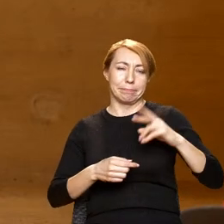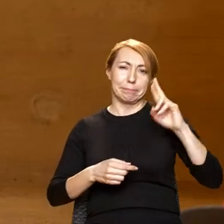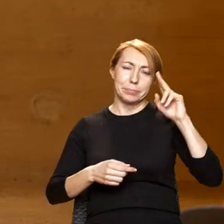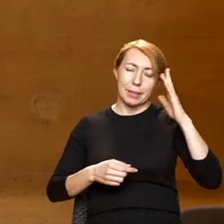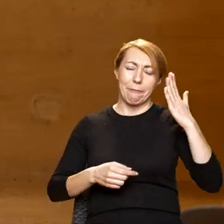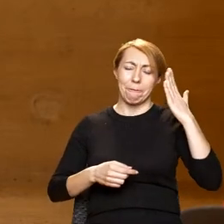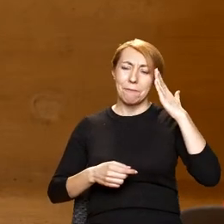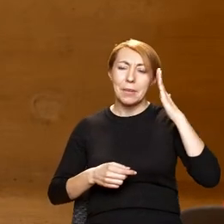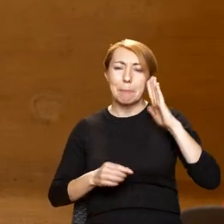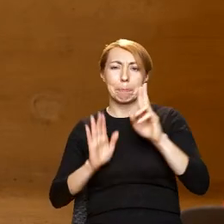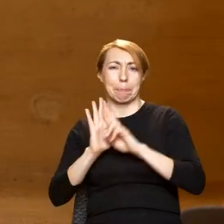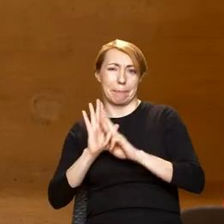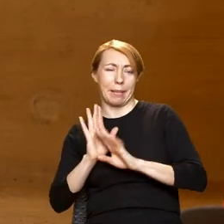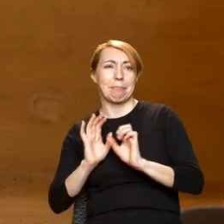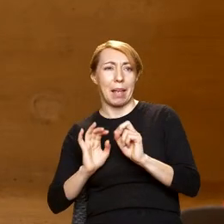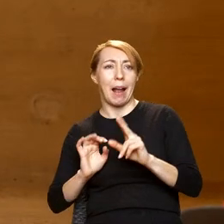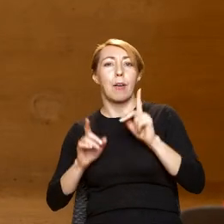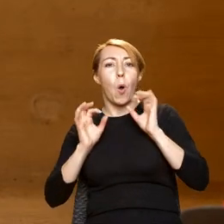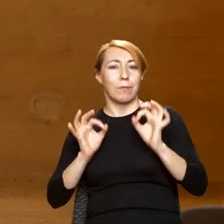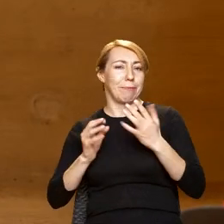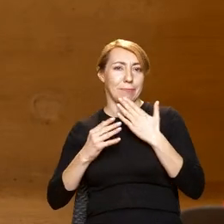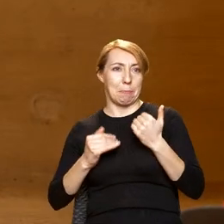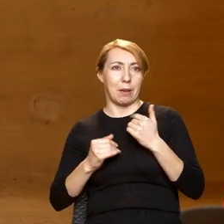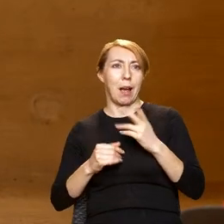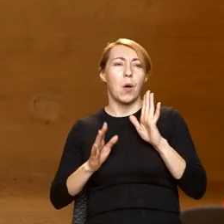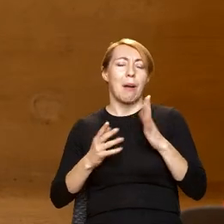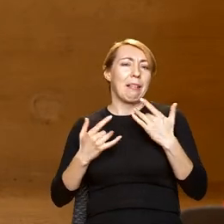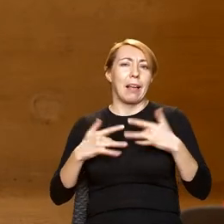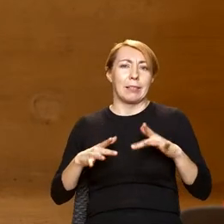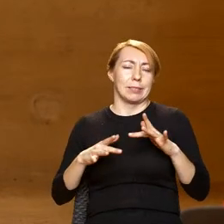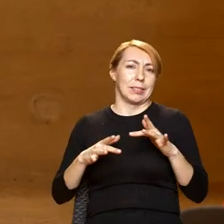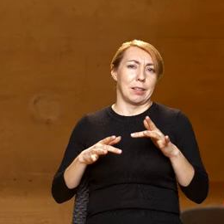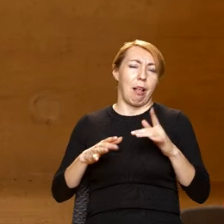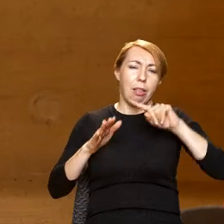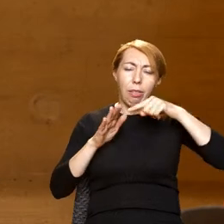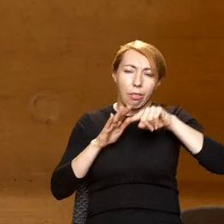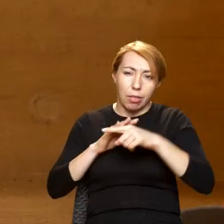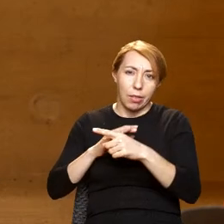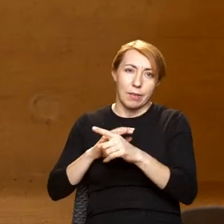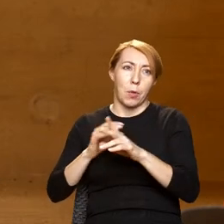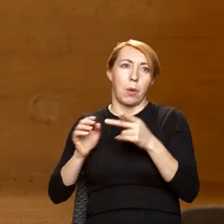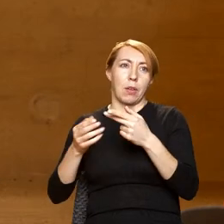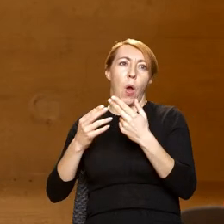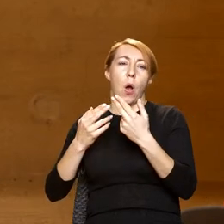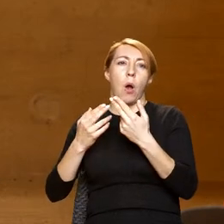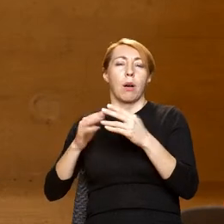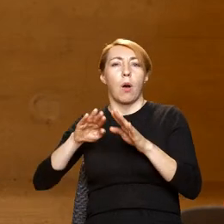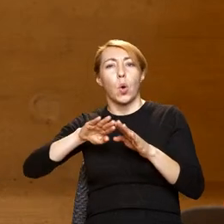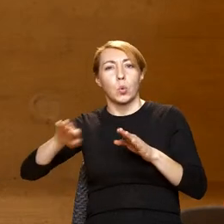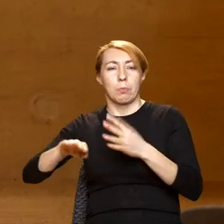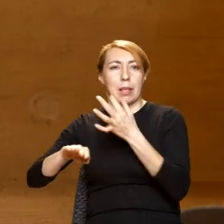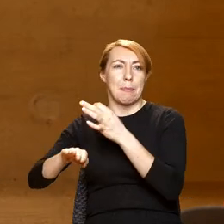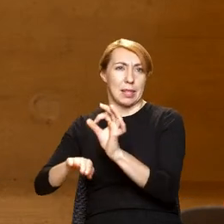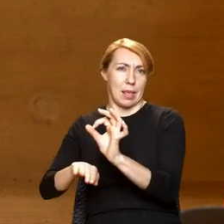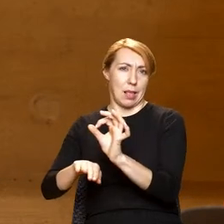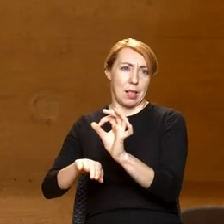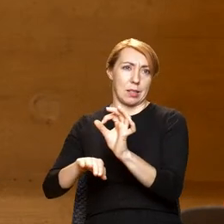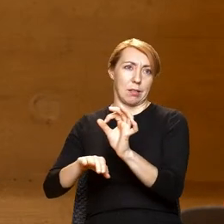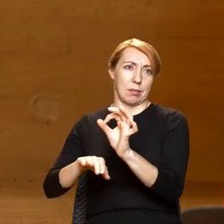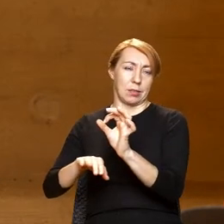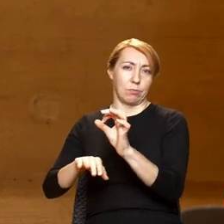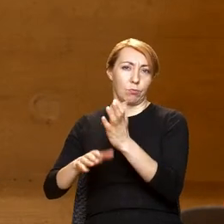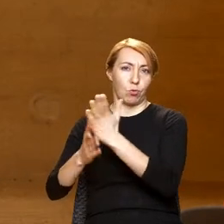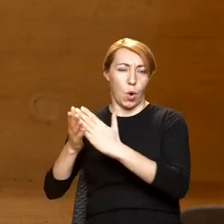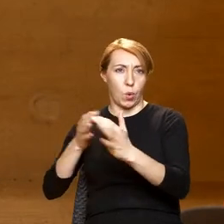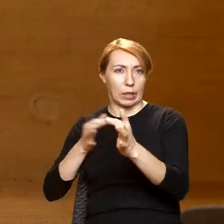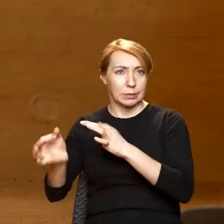zasad. Także no, ja już nie chcę się tutaj wgłębiać w to, że to jest odrębna specjalność, jeśli chodzi o nauki